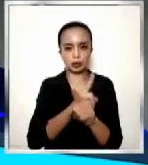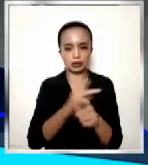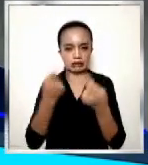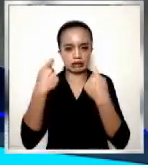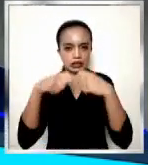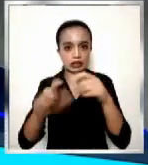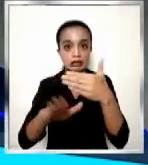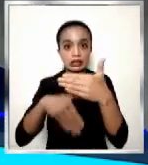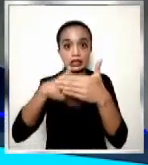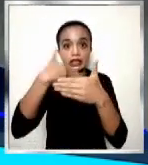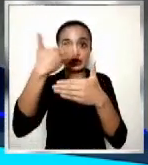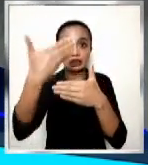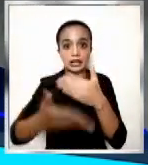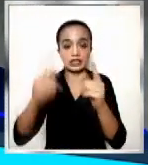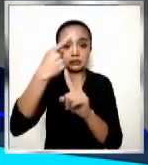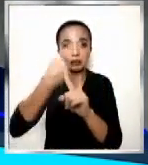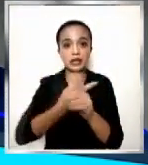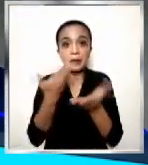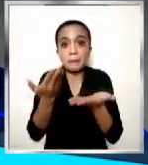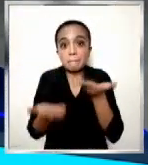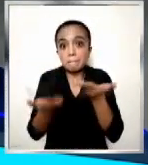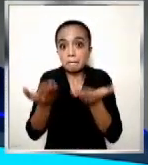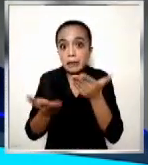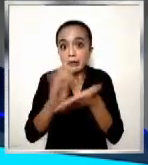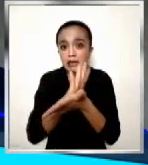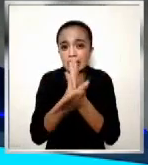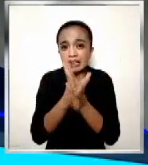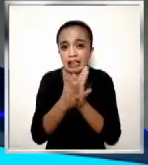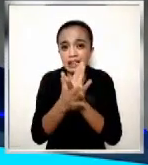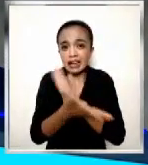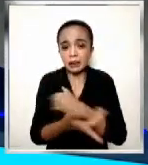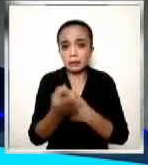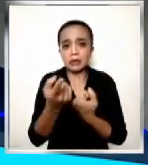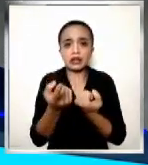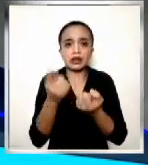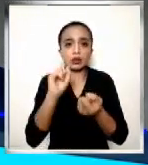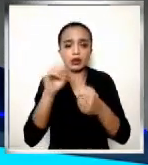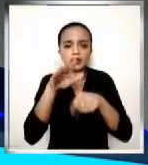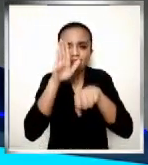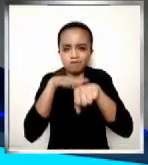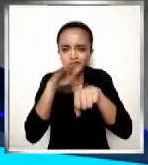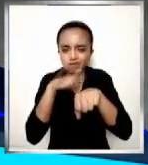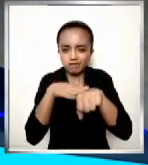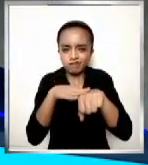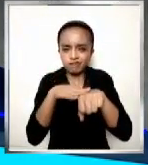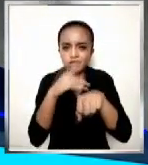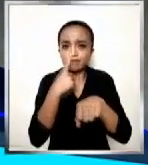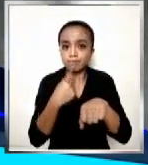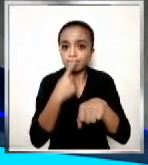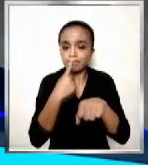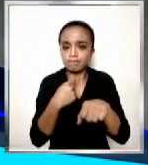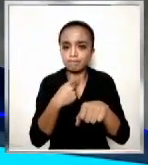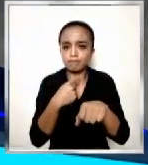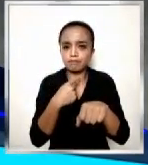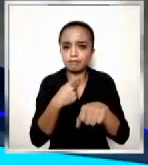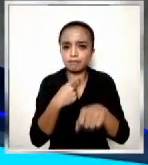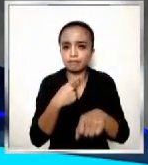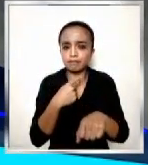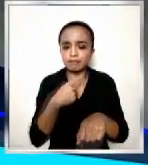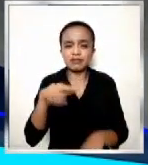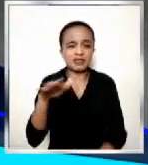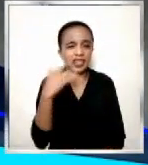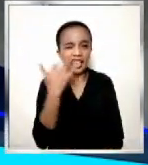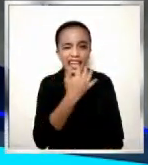baka raw mag-red alert na. Sa pagdinig ng Senado kanina, sinilip din ang nasa